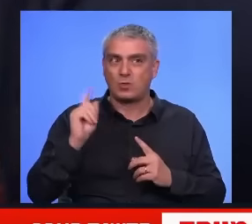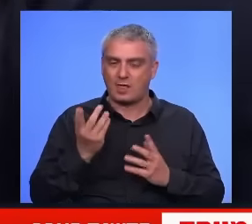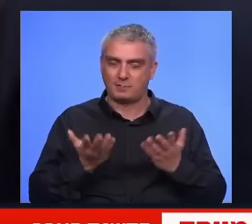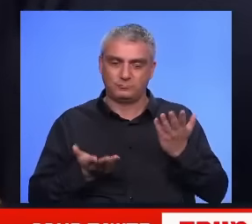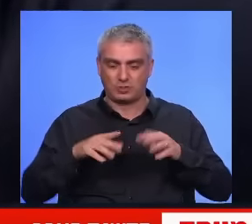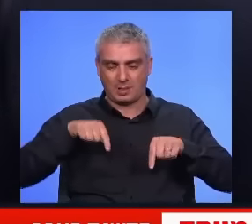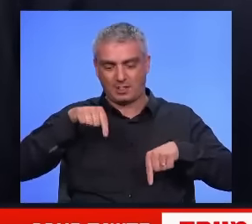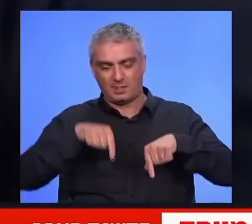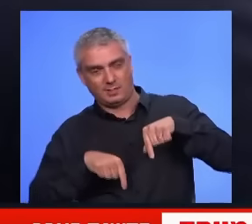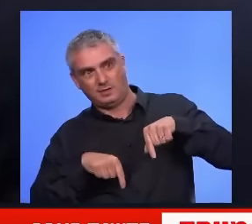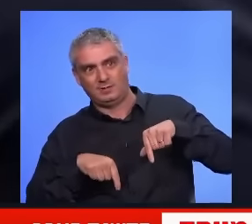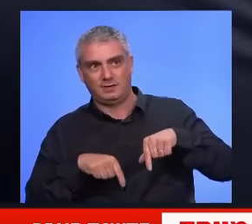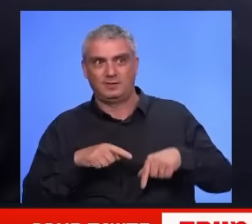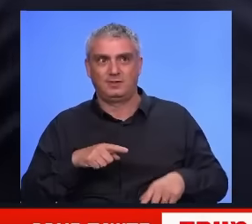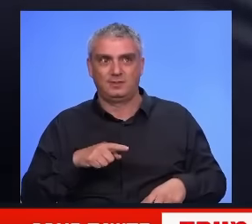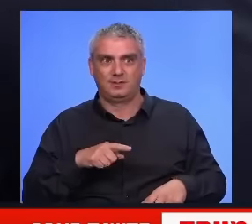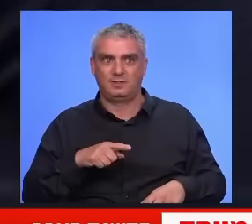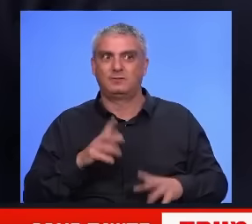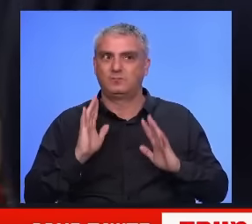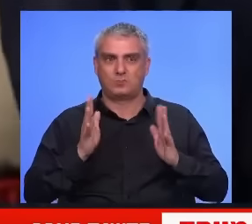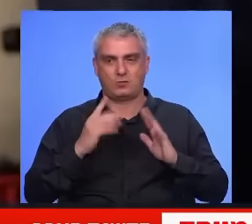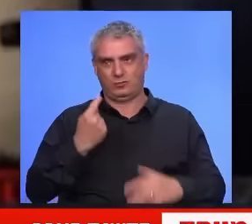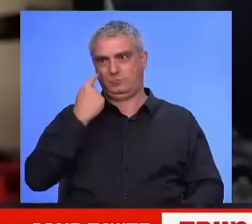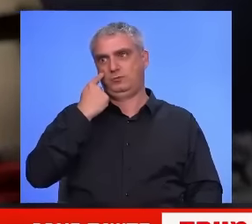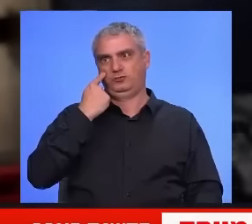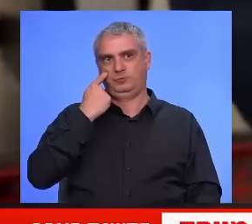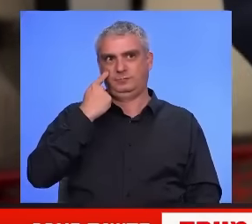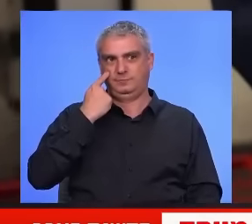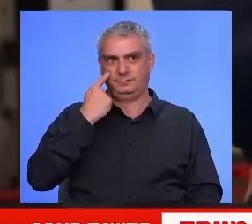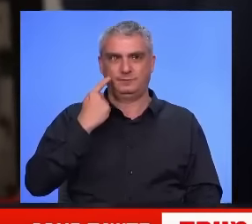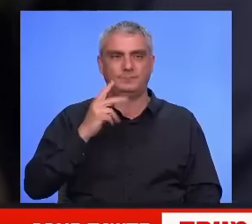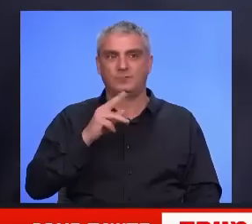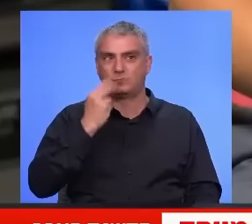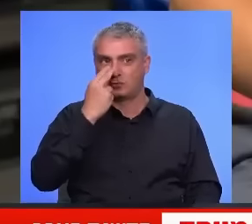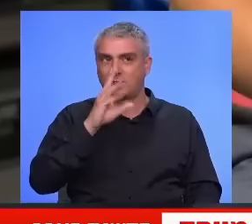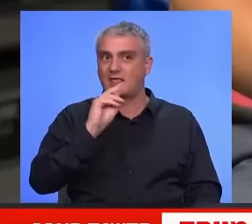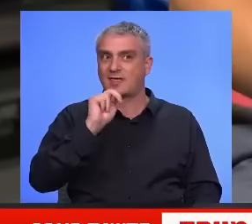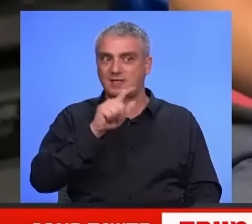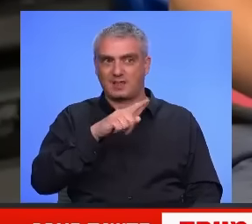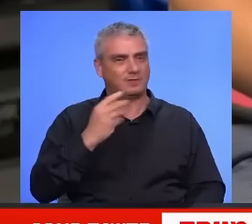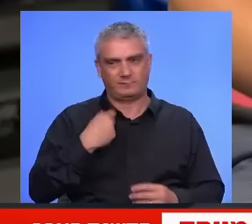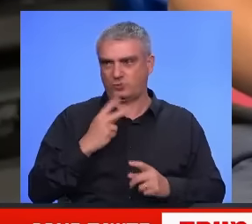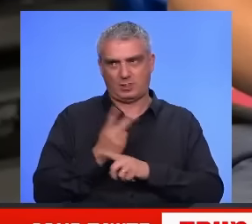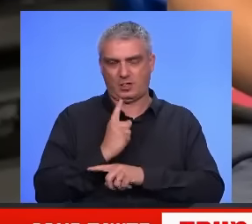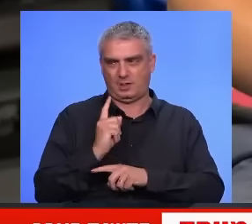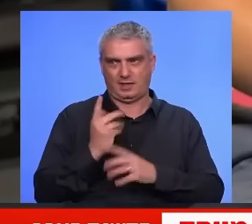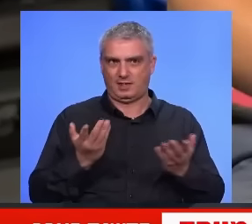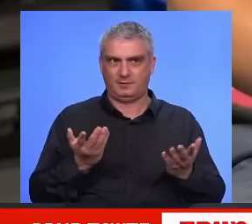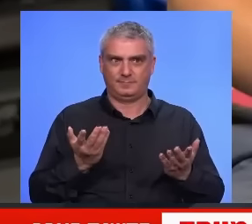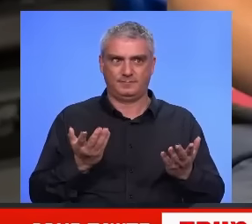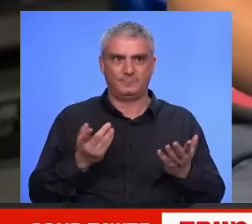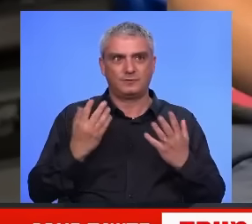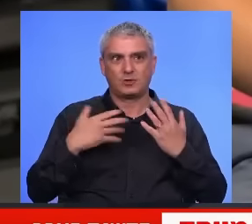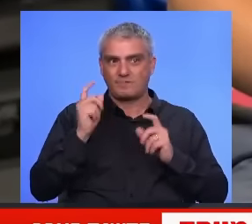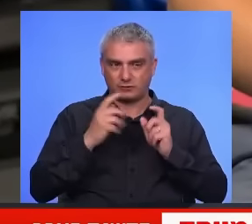רגל למין, זה מאוד מאוד מאוד מרשים. כמו שאני רואה את דניאל, זה דבר שאני לא רגילה אליו. זאת אומרת, רוב